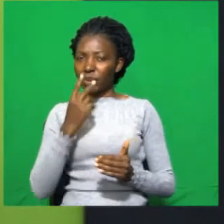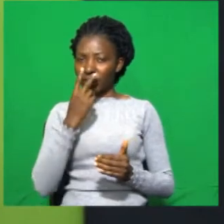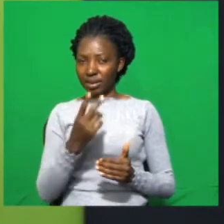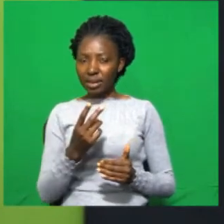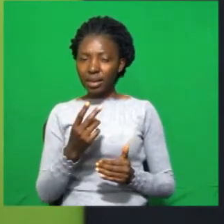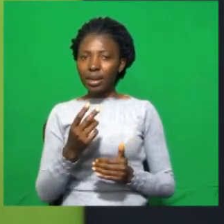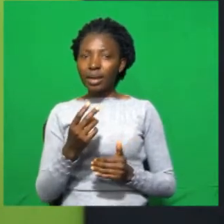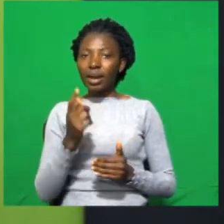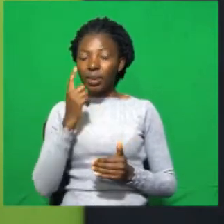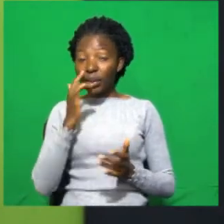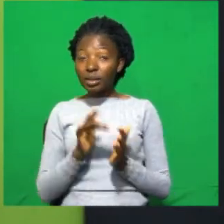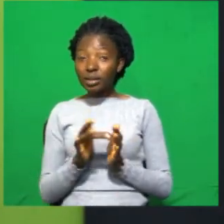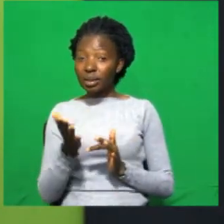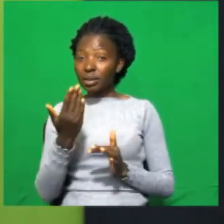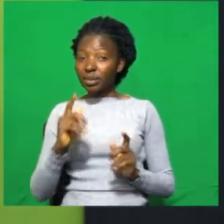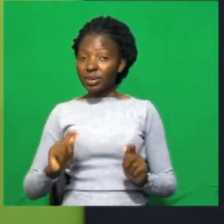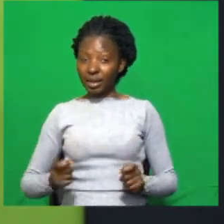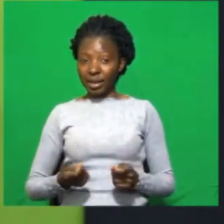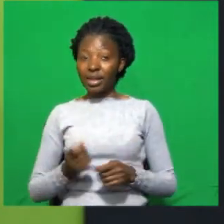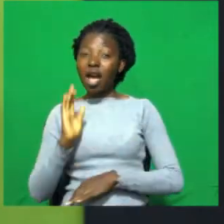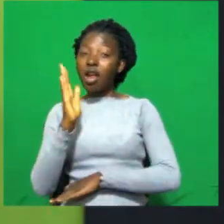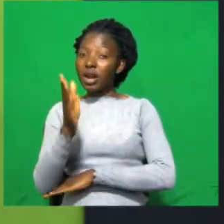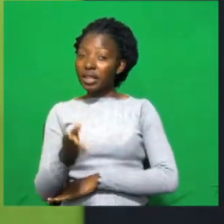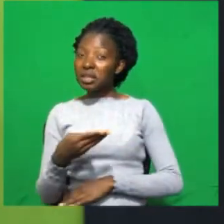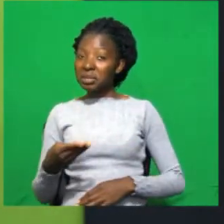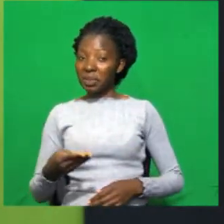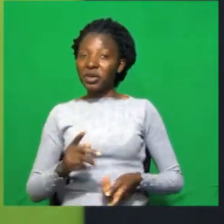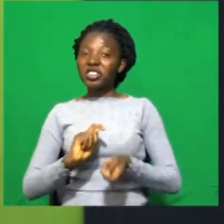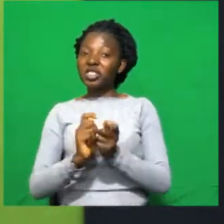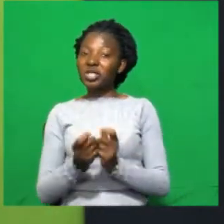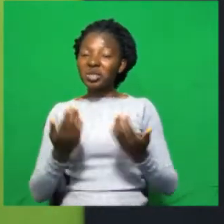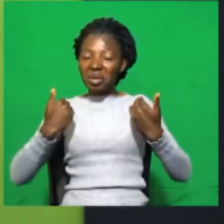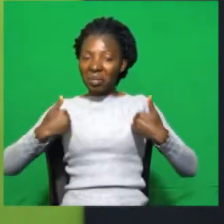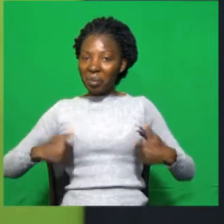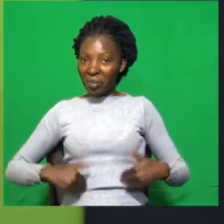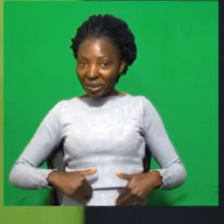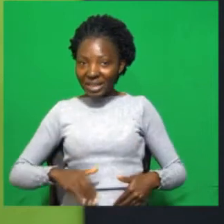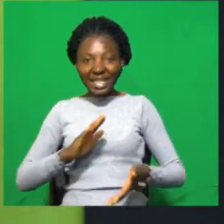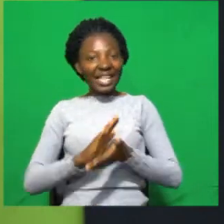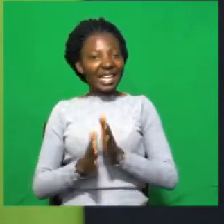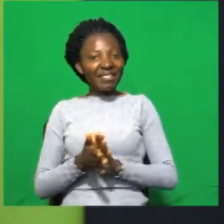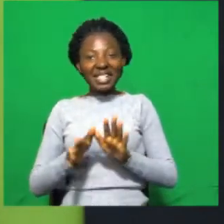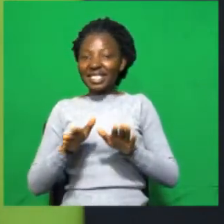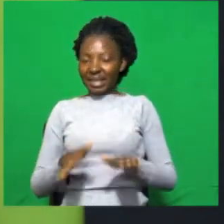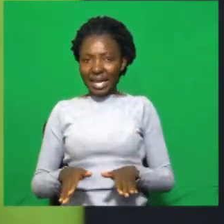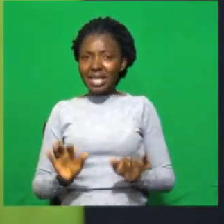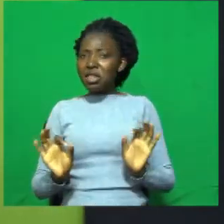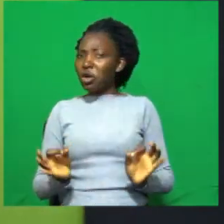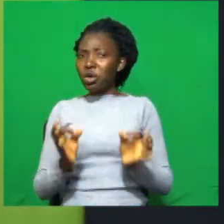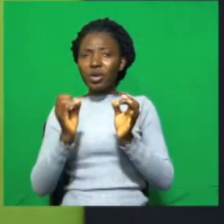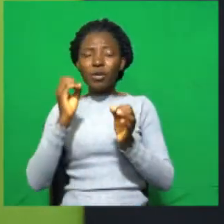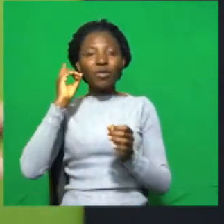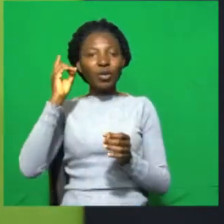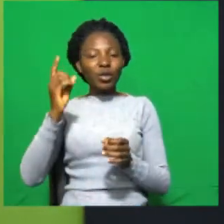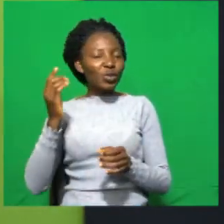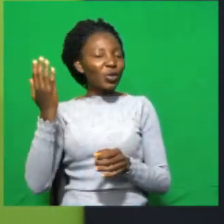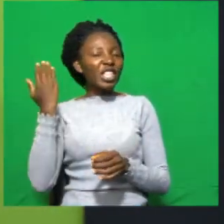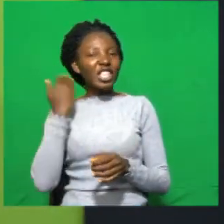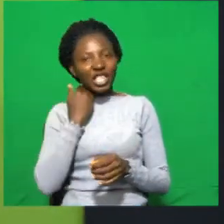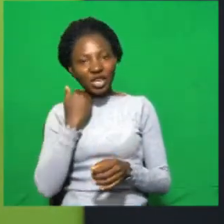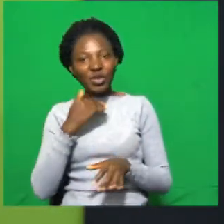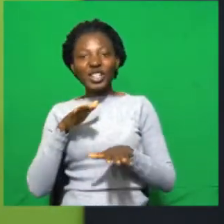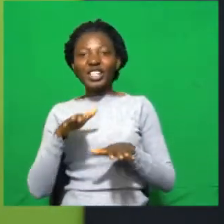Kristu vatsvene vachichinjwa miviri yavo ichipfeka kusaora, kubwinya kunenge kuina Kristu achiuya kuchabva